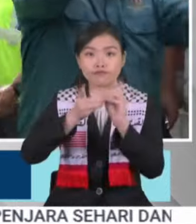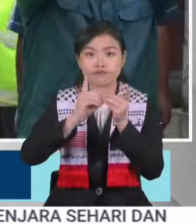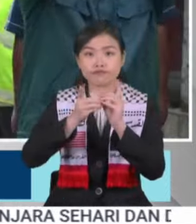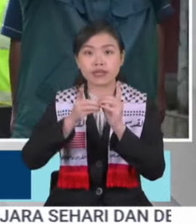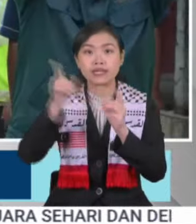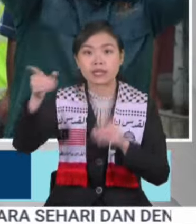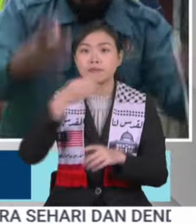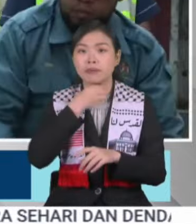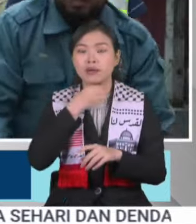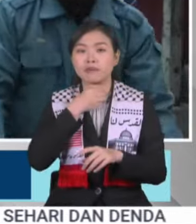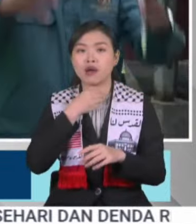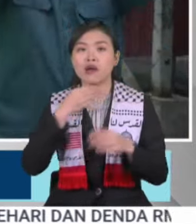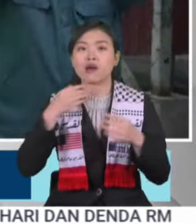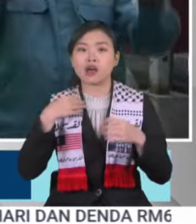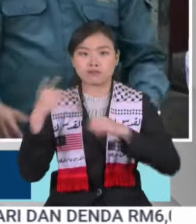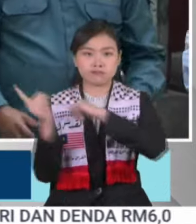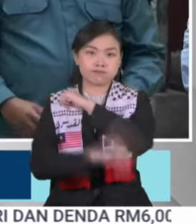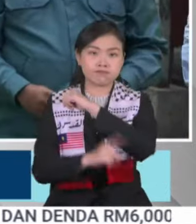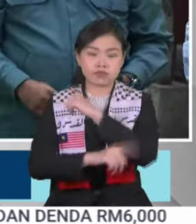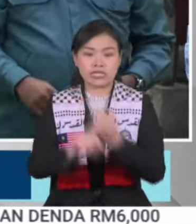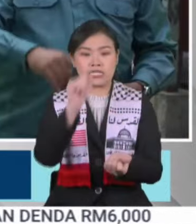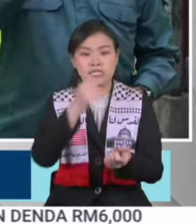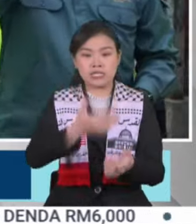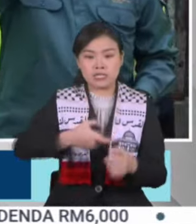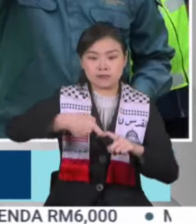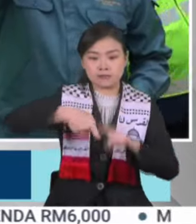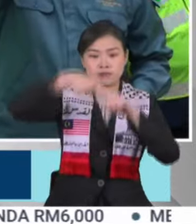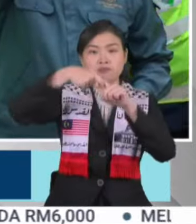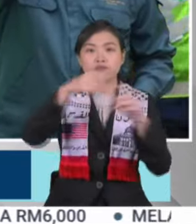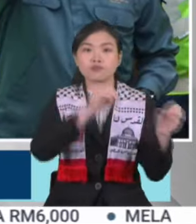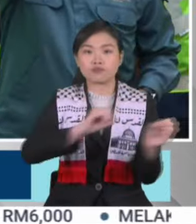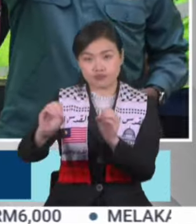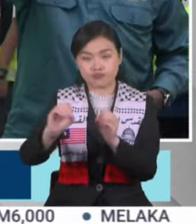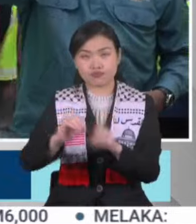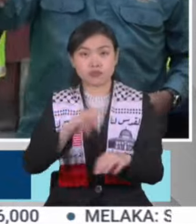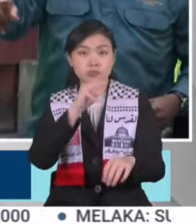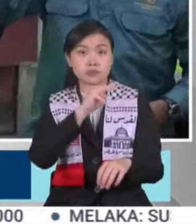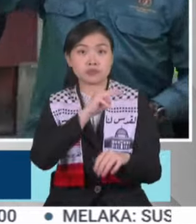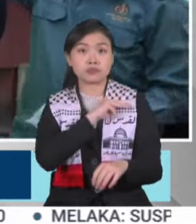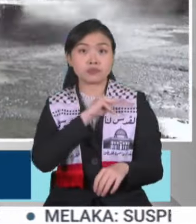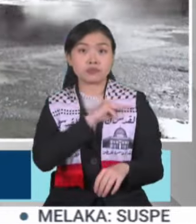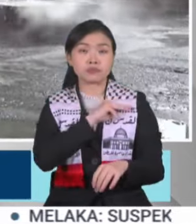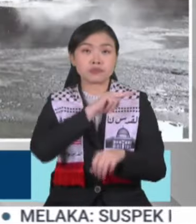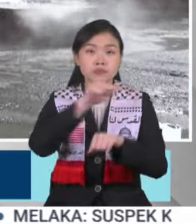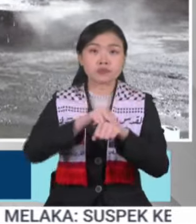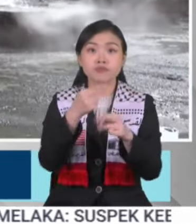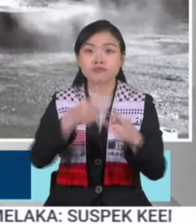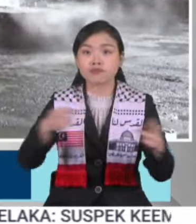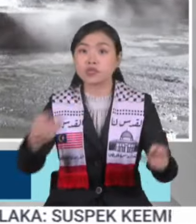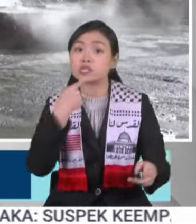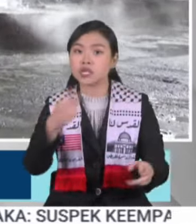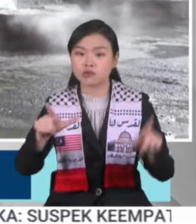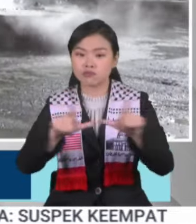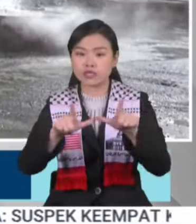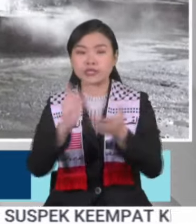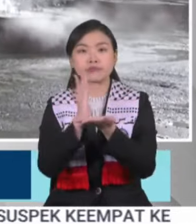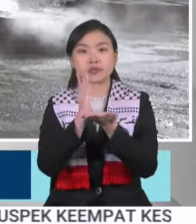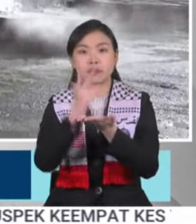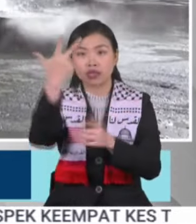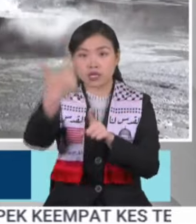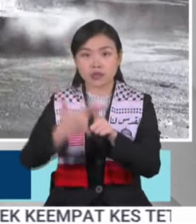Pulai Perak dikenakan tindakan penahanan operasi. Menteri Sumber Asli dan Kelestarian Alam menyatakan lesen sementara selama